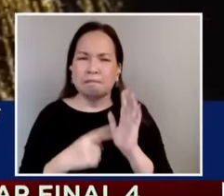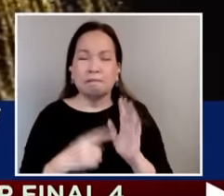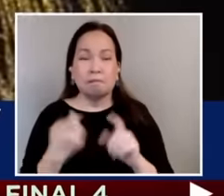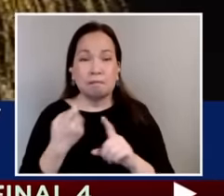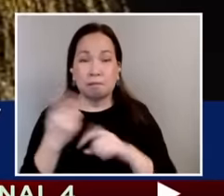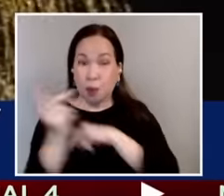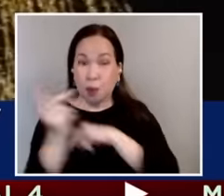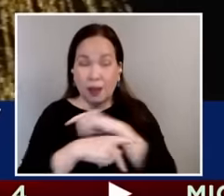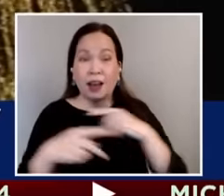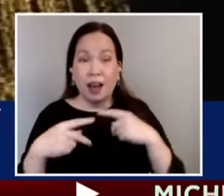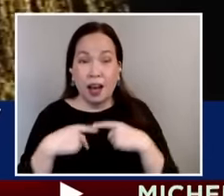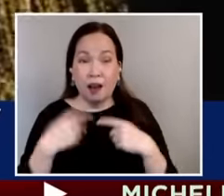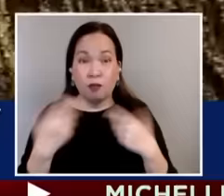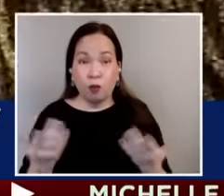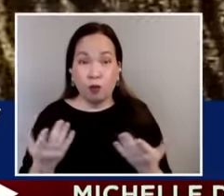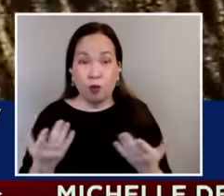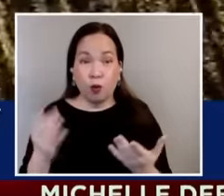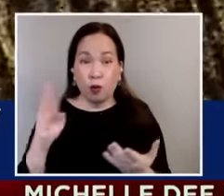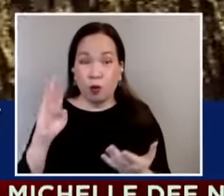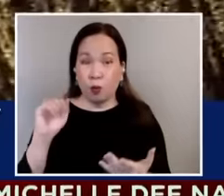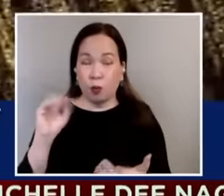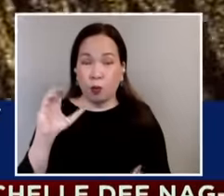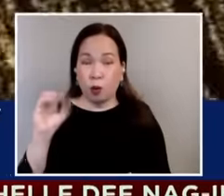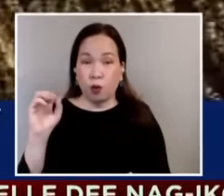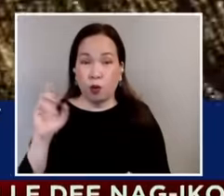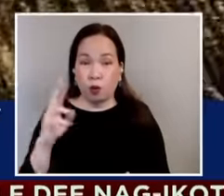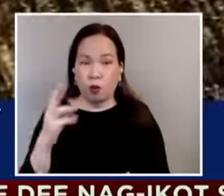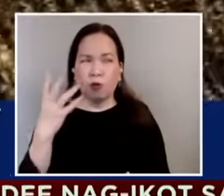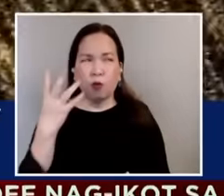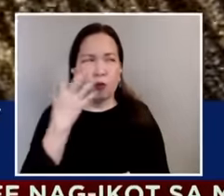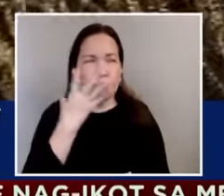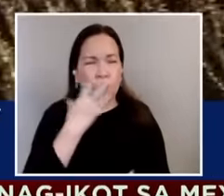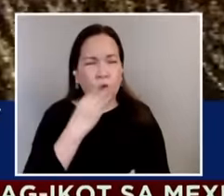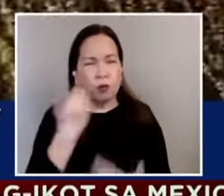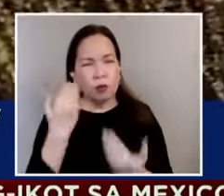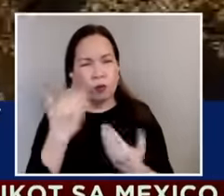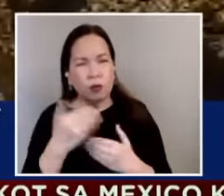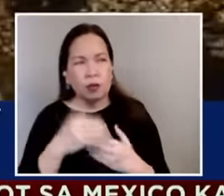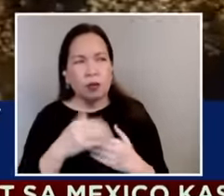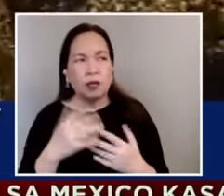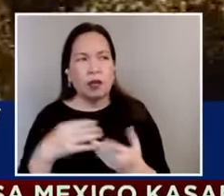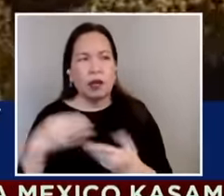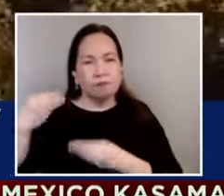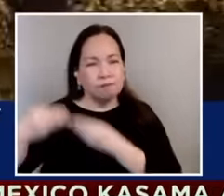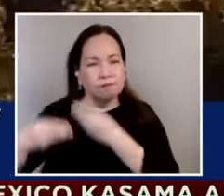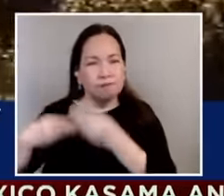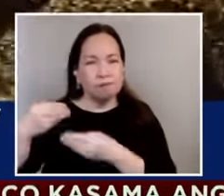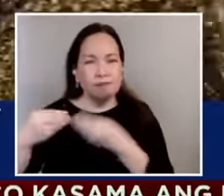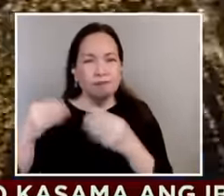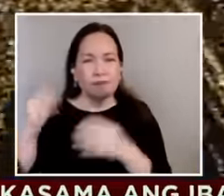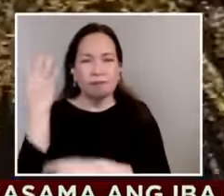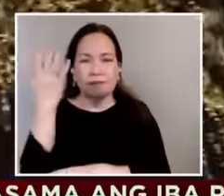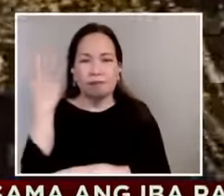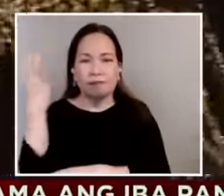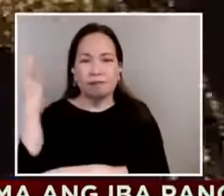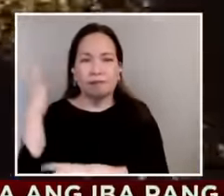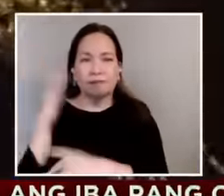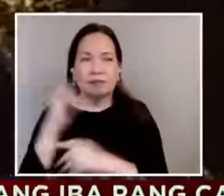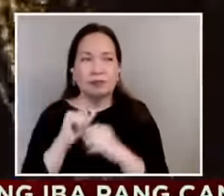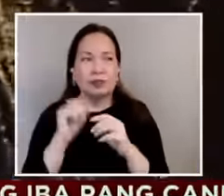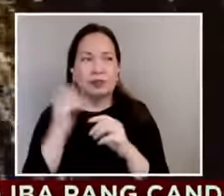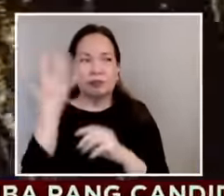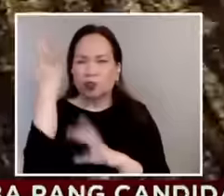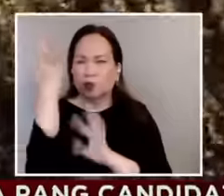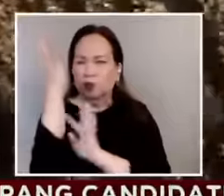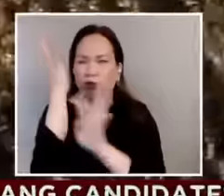Sa Bacoor City, nakamamangha ang kinang tuwing gabi ng kanilang heritage tree. 40 taon na ang puno ng akasya